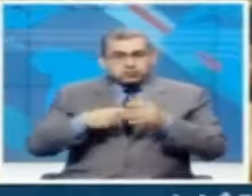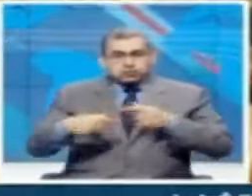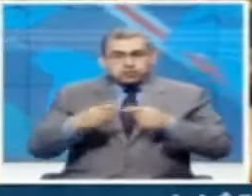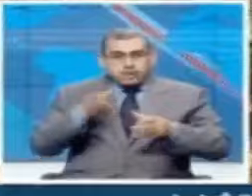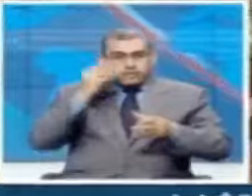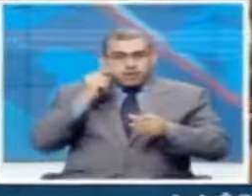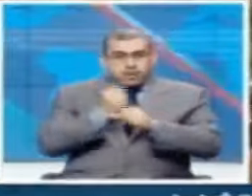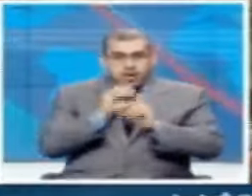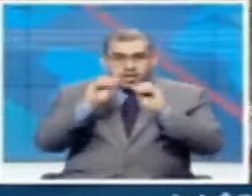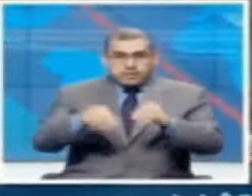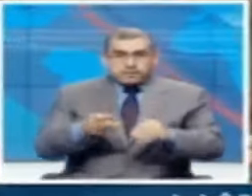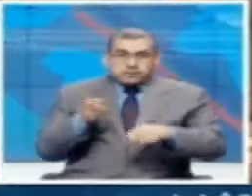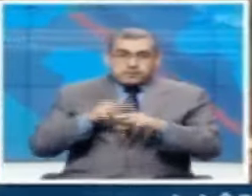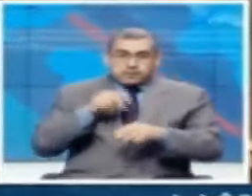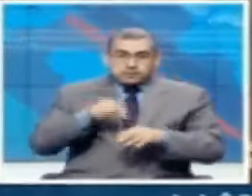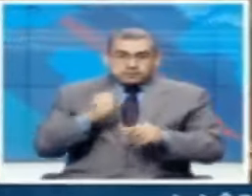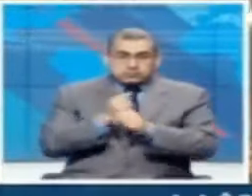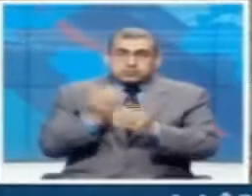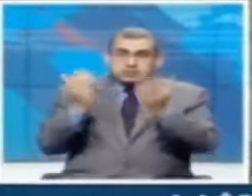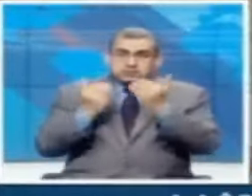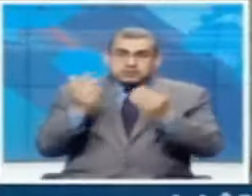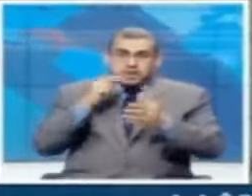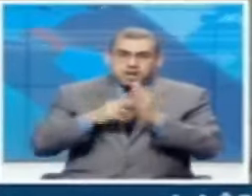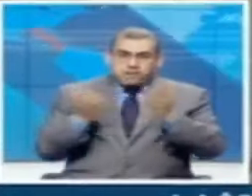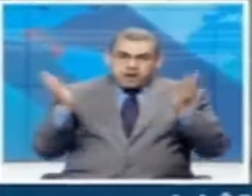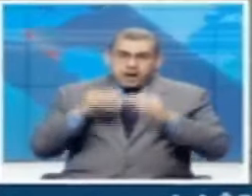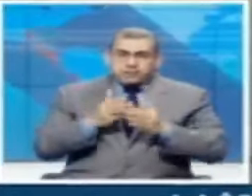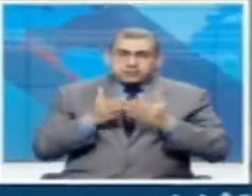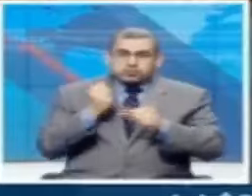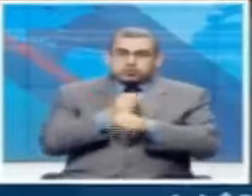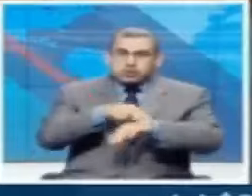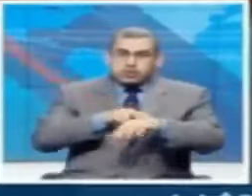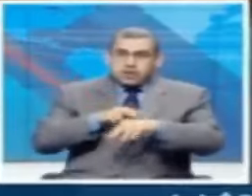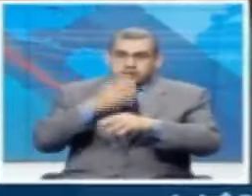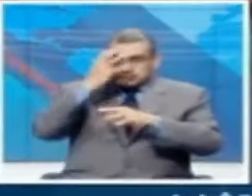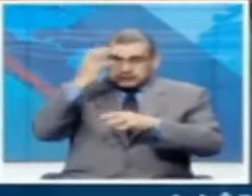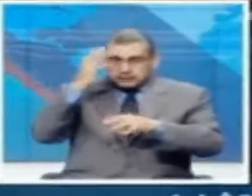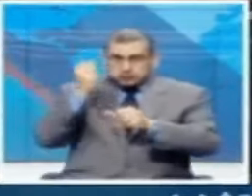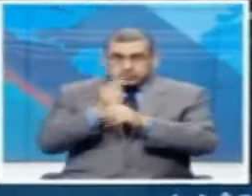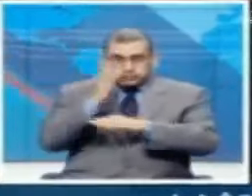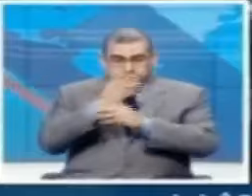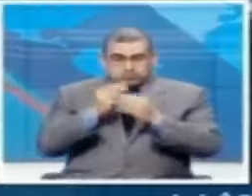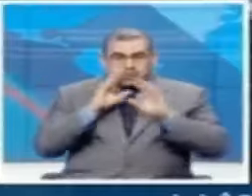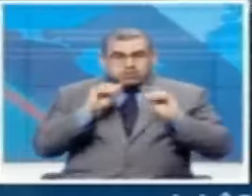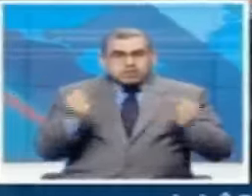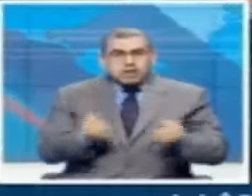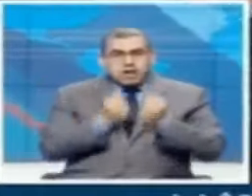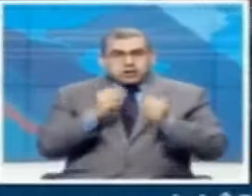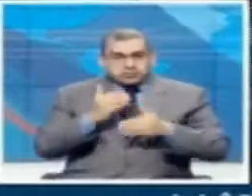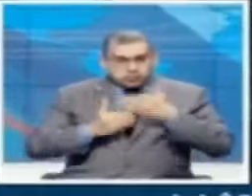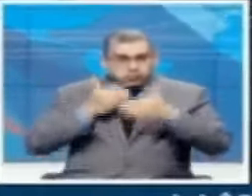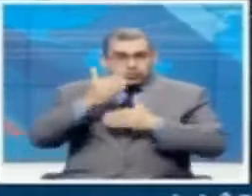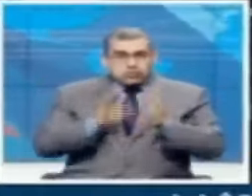المعلومات اضافه الى استقطاب وتجهيز اطقم التشغيل مع تنفيذ خطه تدريب على اعلى